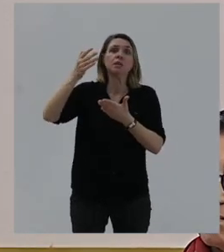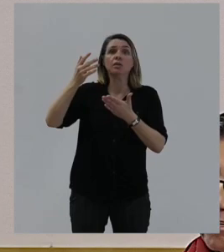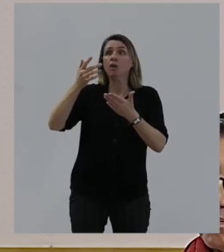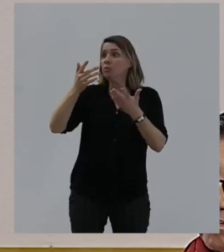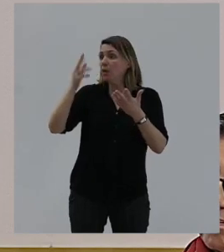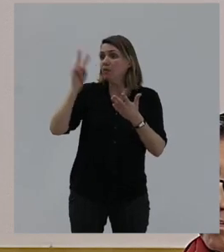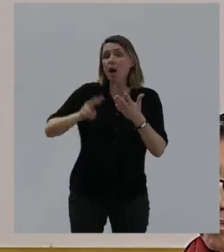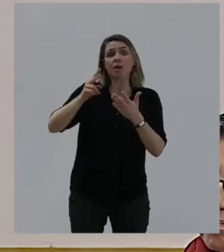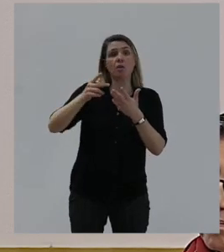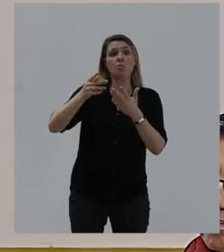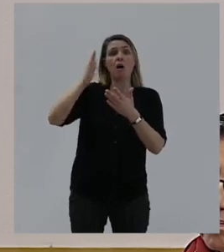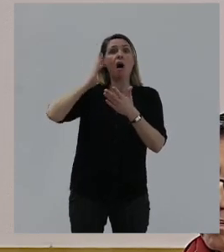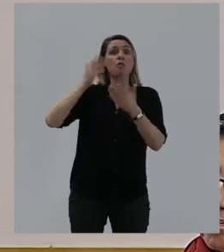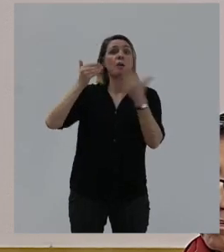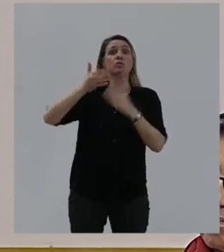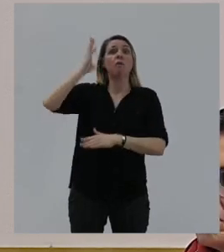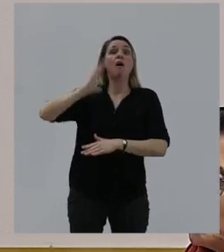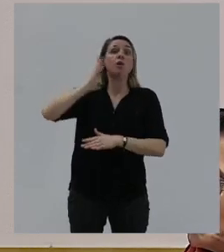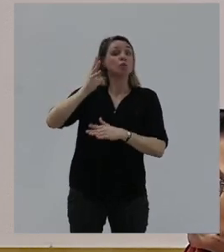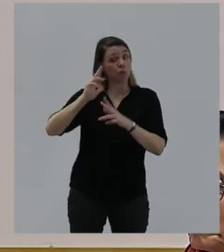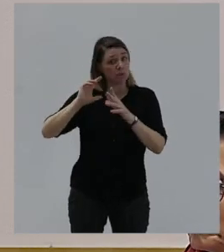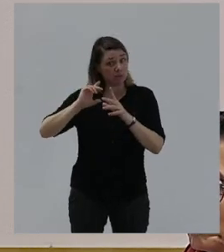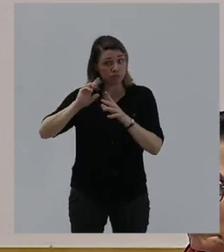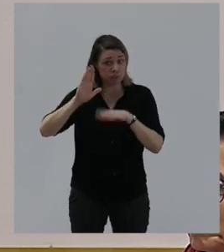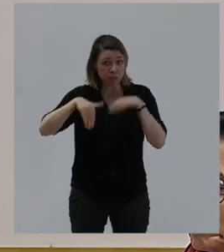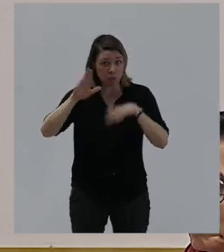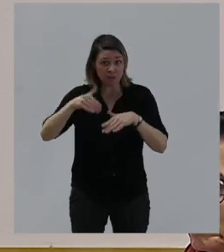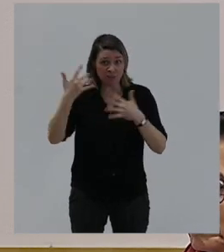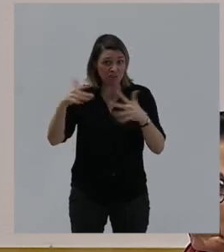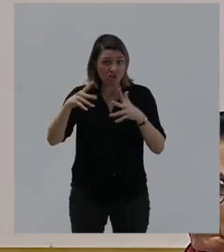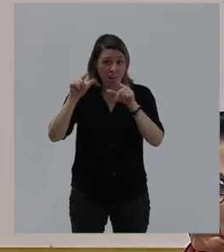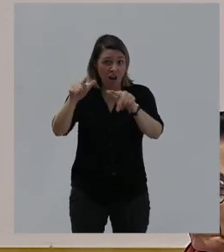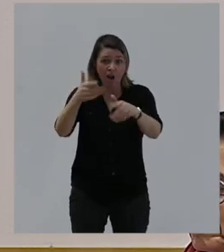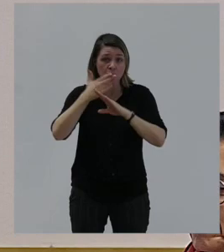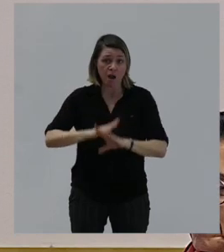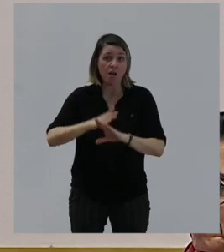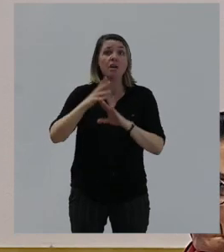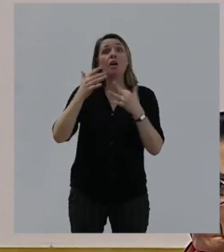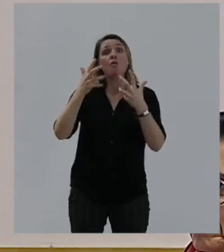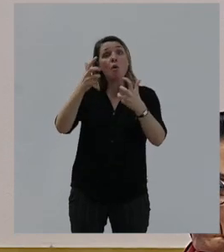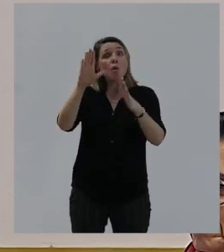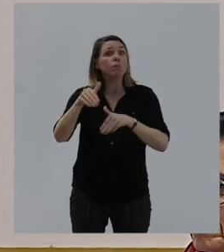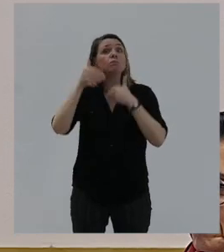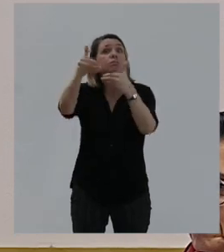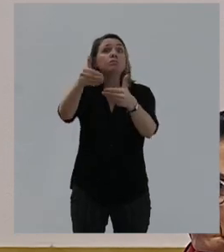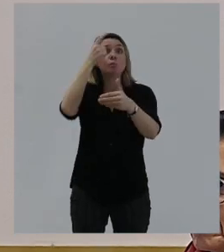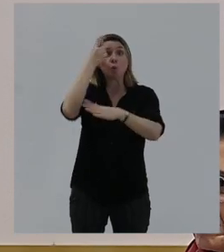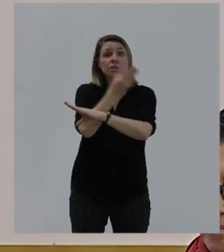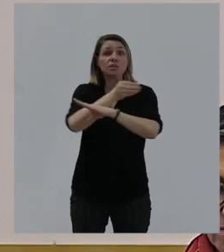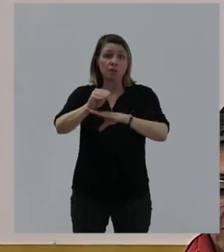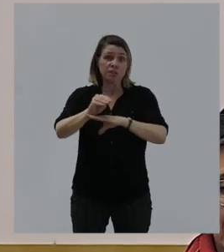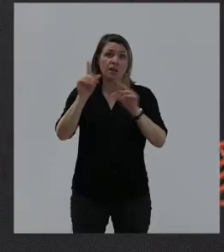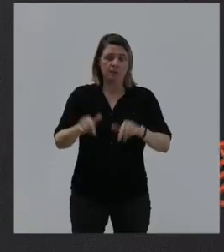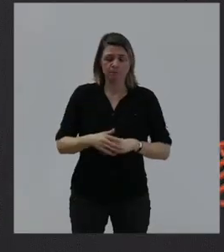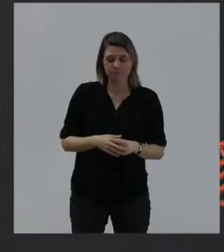ad hoc d'antan. Donc ces dispositifs existent et nous espérons bien continuer à en sécuriser la mise